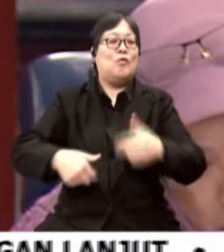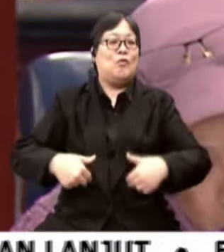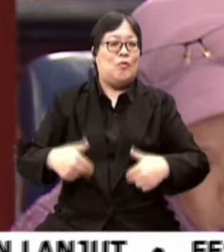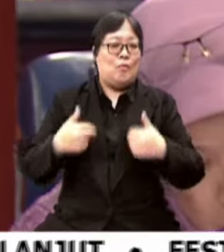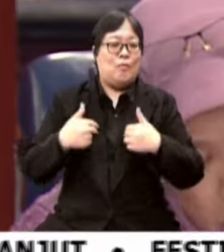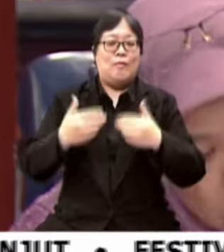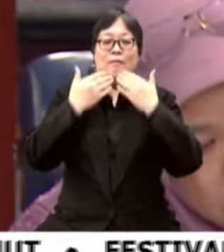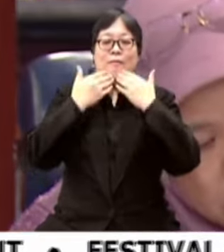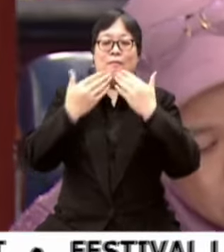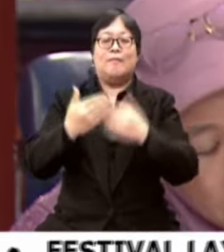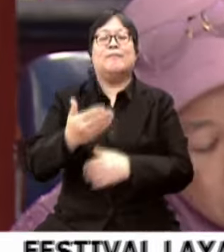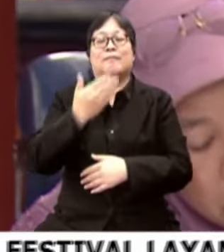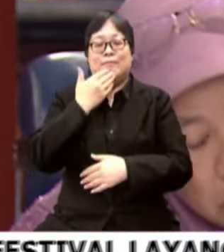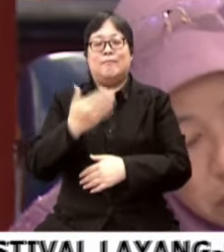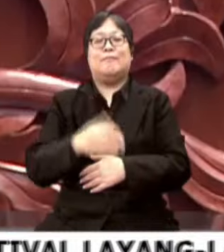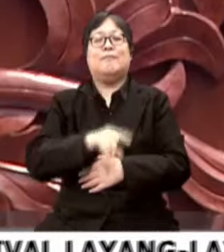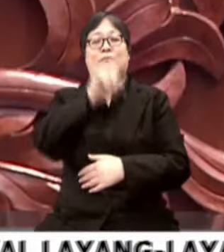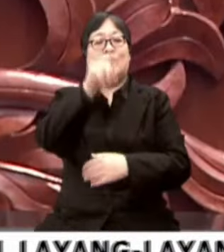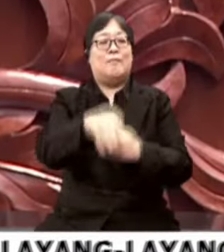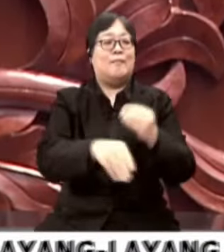hidup ini terima kasih